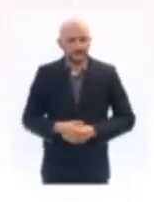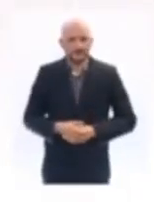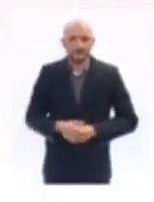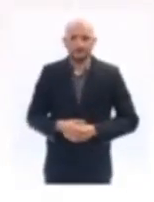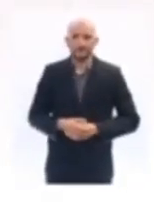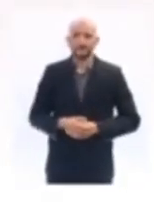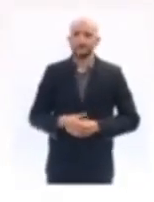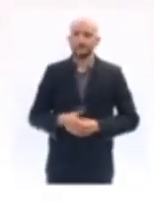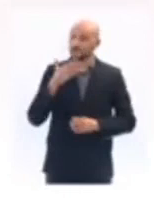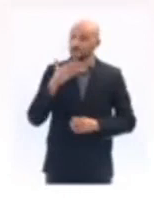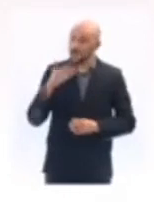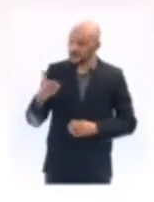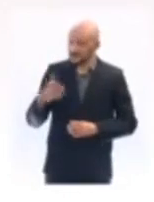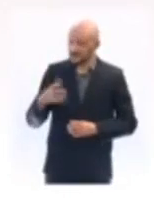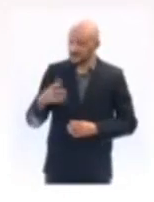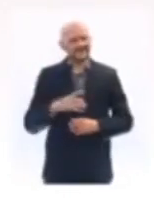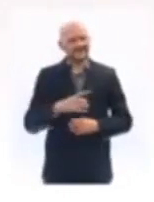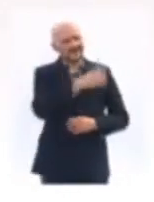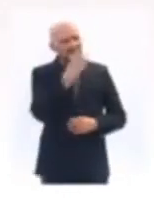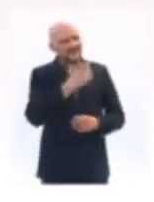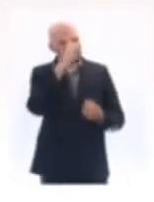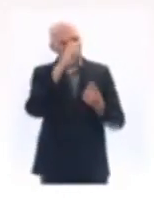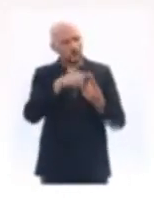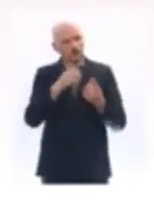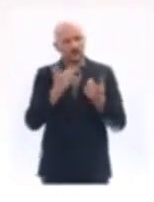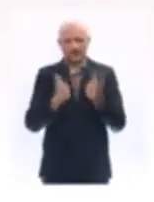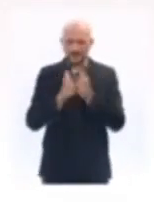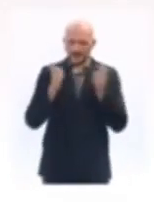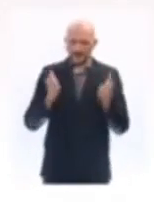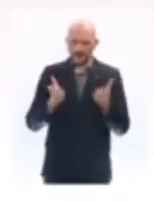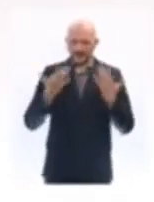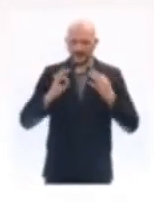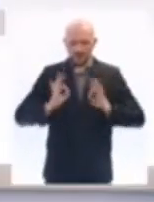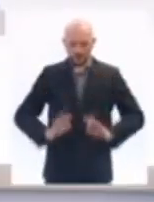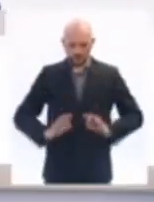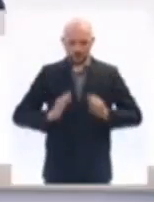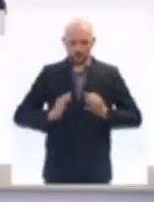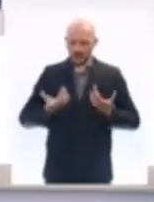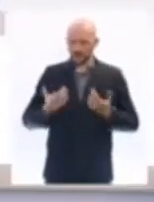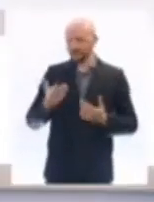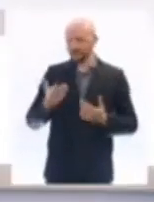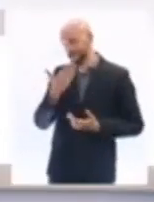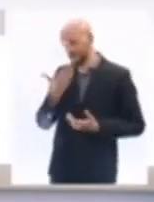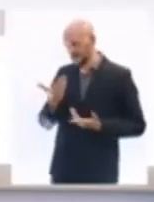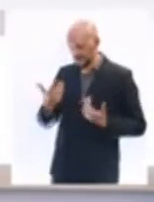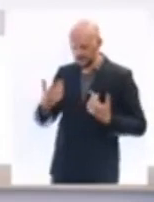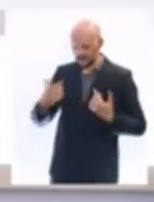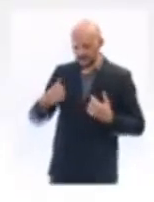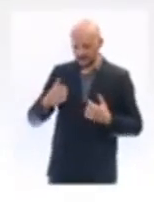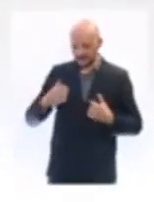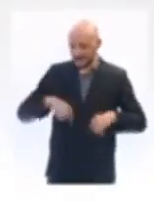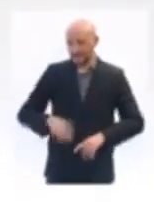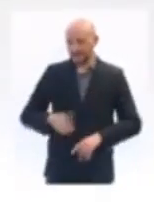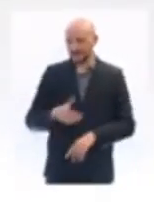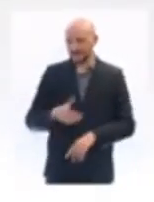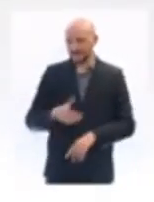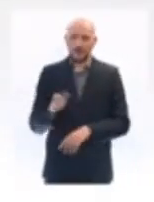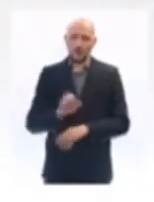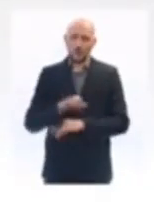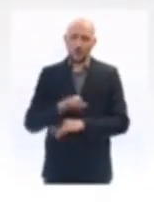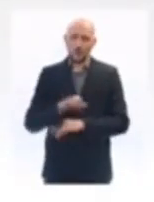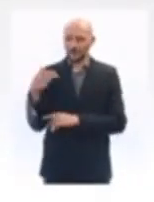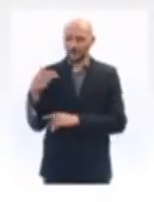fait d'organiser en demi-groupe. Donc la situation est différente en collège et en lycée, et nous devons prévoir de la souplesse, notamment pour les lycées,